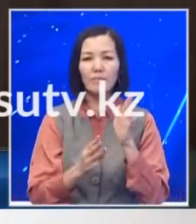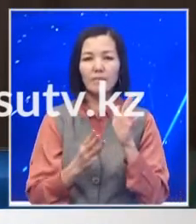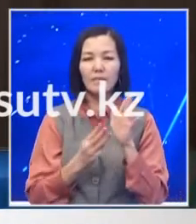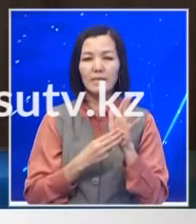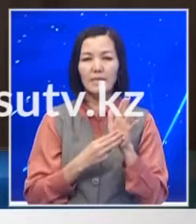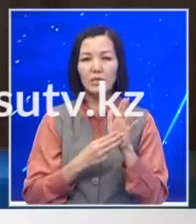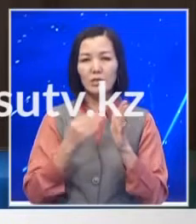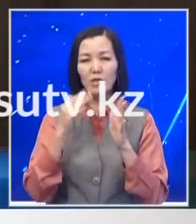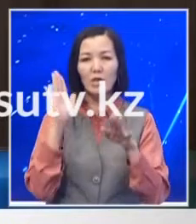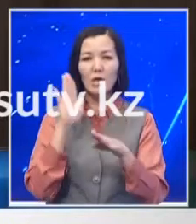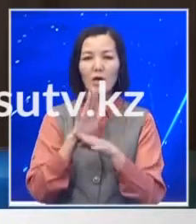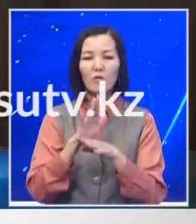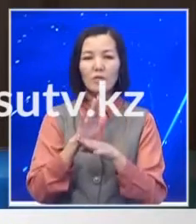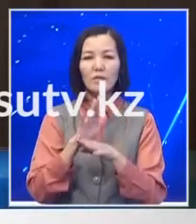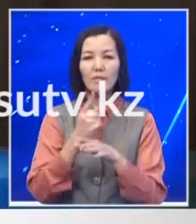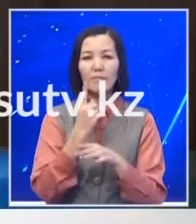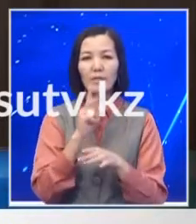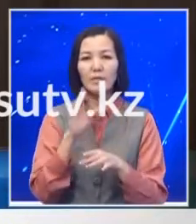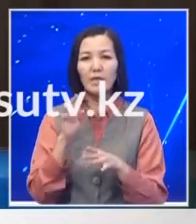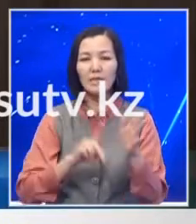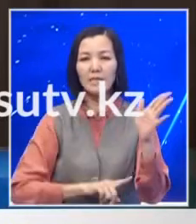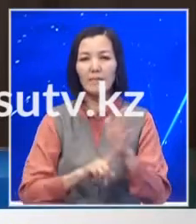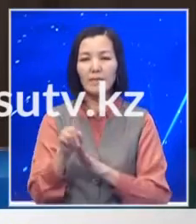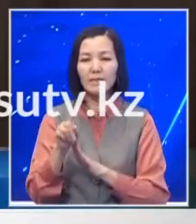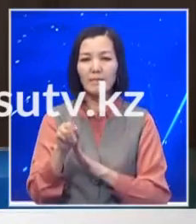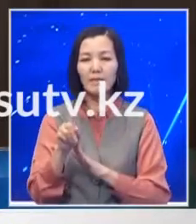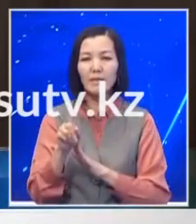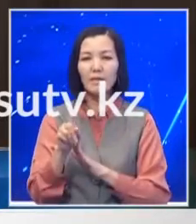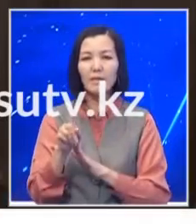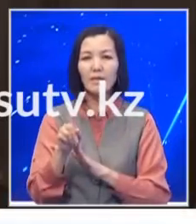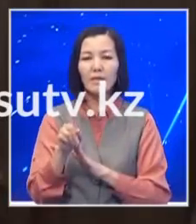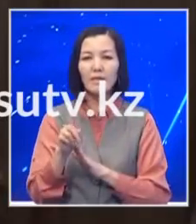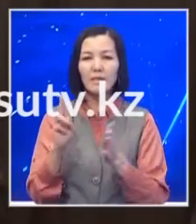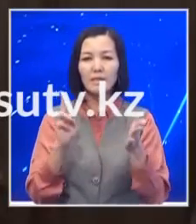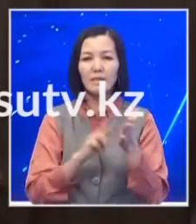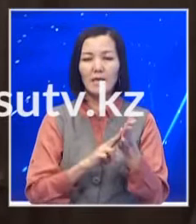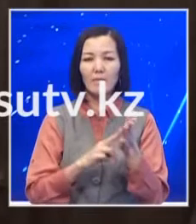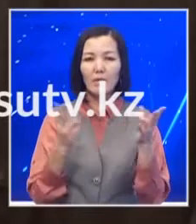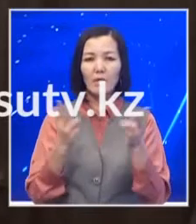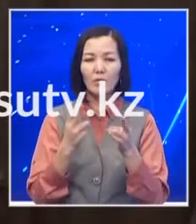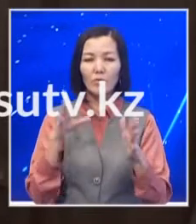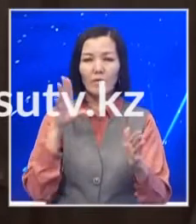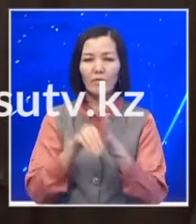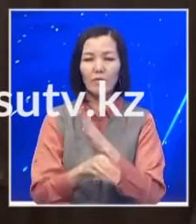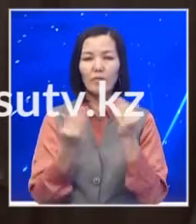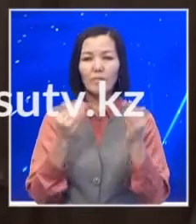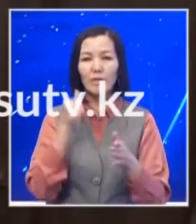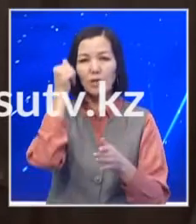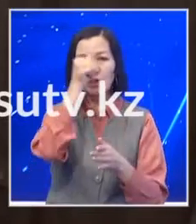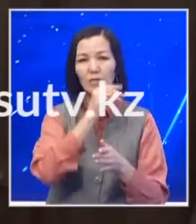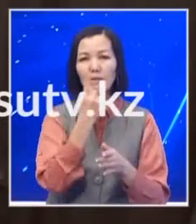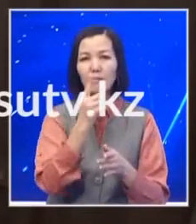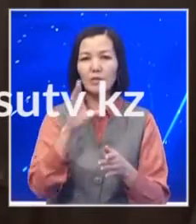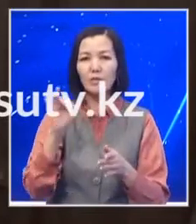сәйкес 1 қазаннан бастап фильтрлі темекілер таңбалануға жатады. Ал осы ағымдағы жылдың 1